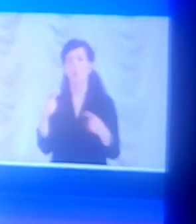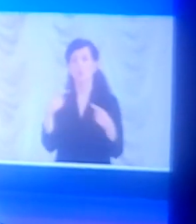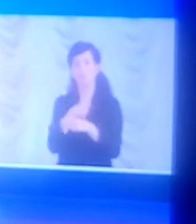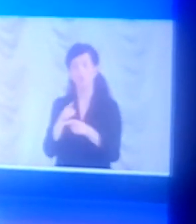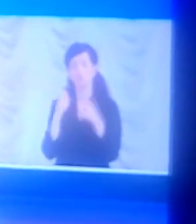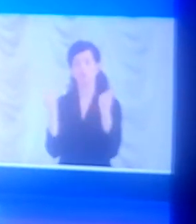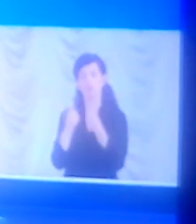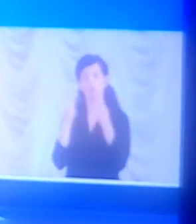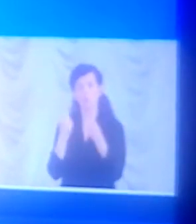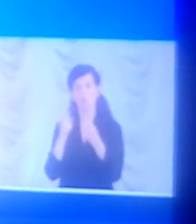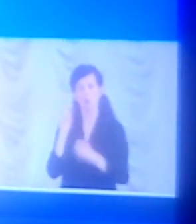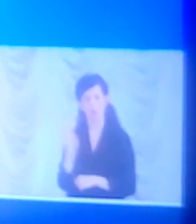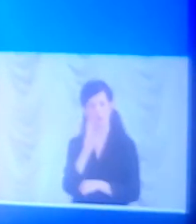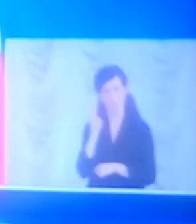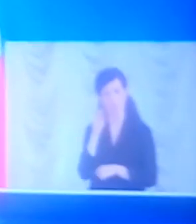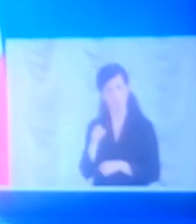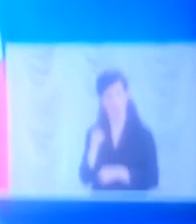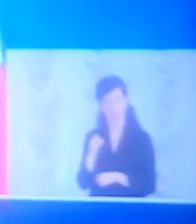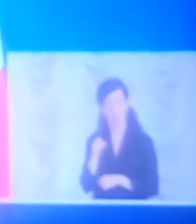c'è stata una fitta